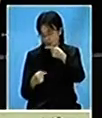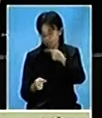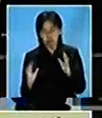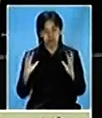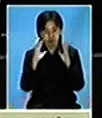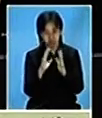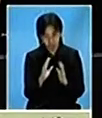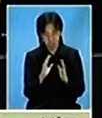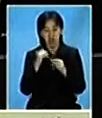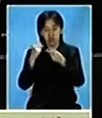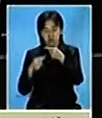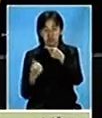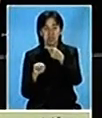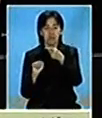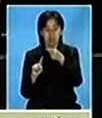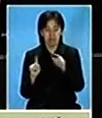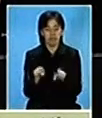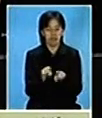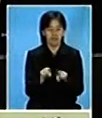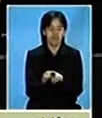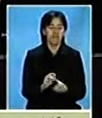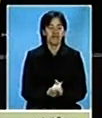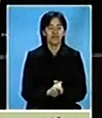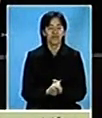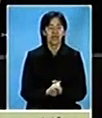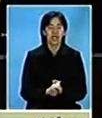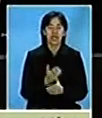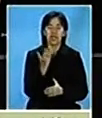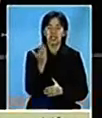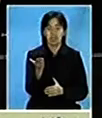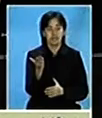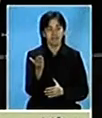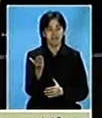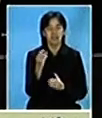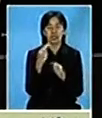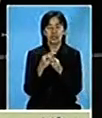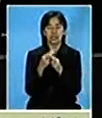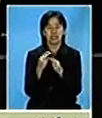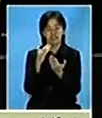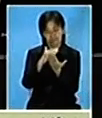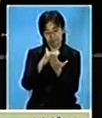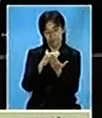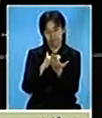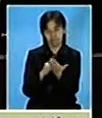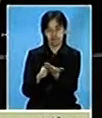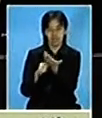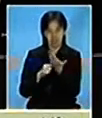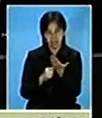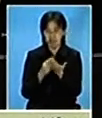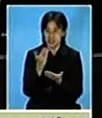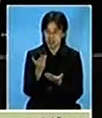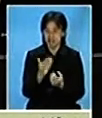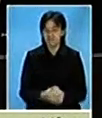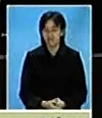พรบดังกล่าวจำนวน11คนด้วยเช่นกันขอเชิญเสนอรายชื่อกรรมการครับท่านสุรชัยเชิญ